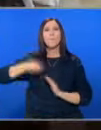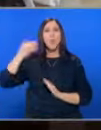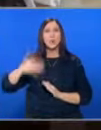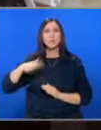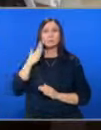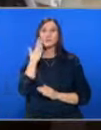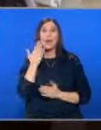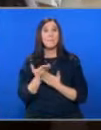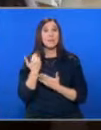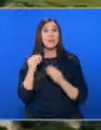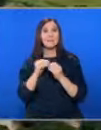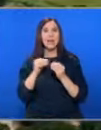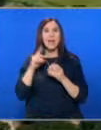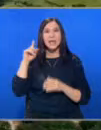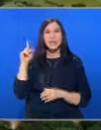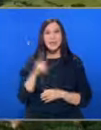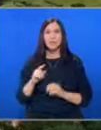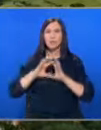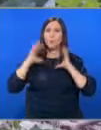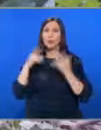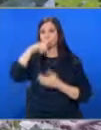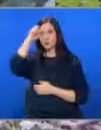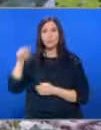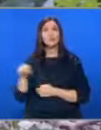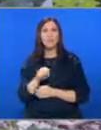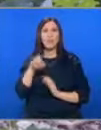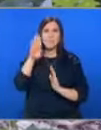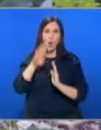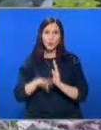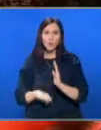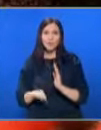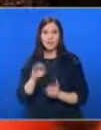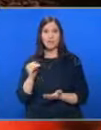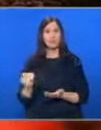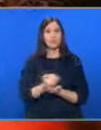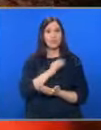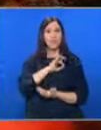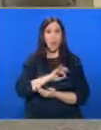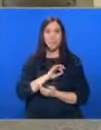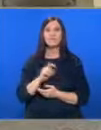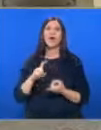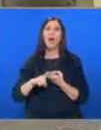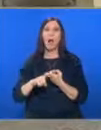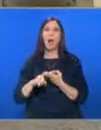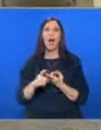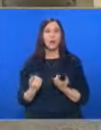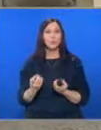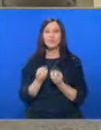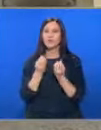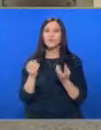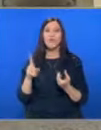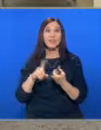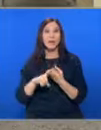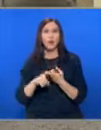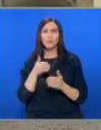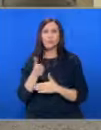По-скъп шоколад преди Великден, глобалното затопляне доведе до по-нисък добив на какао. Цветовете на какаото